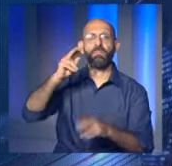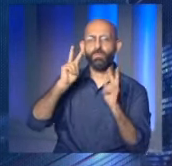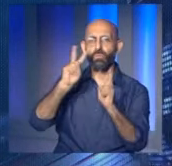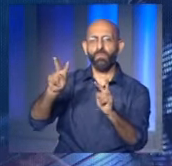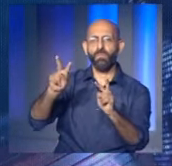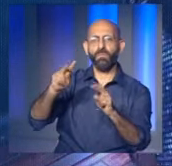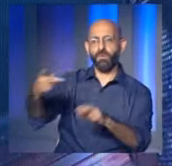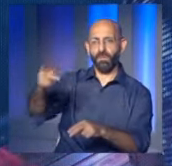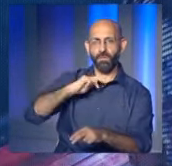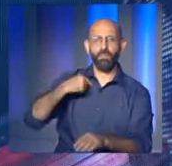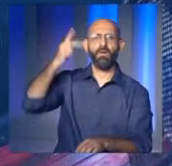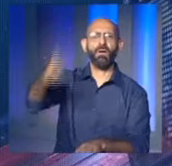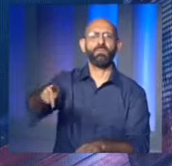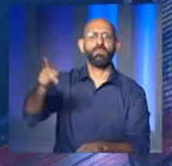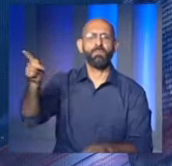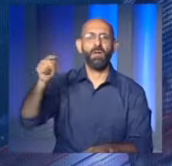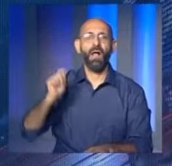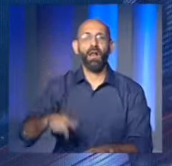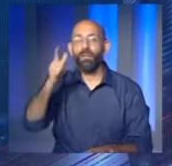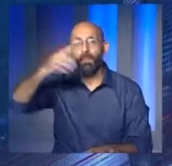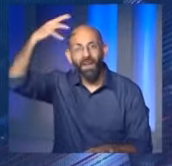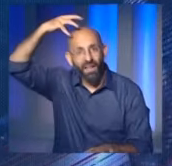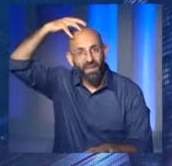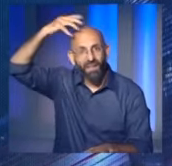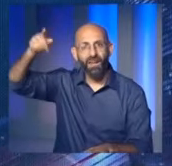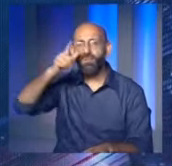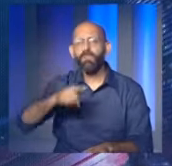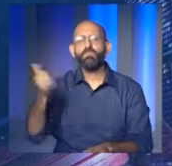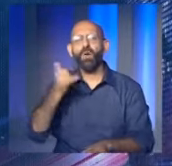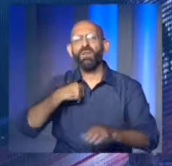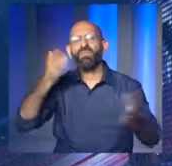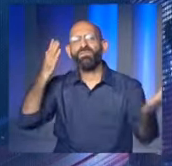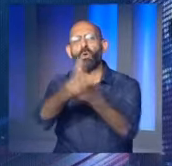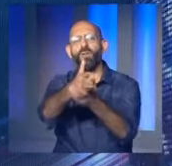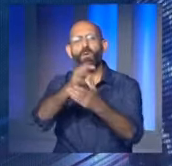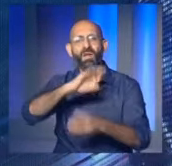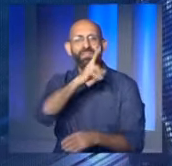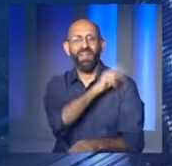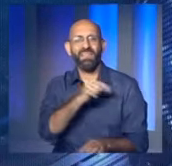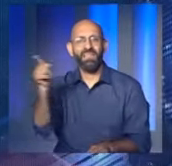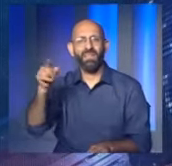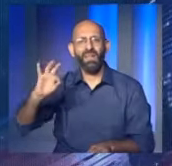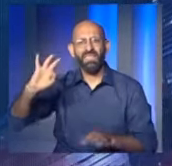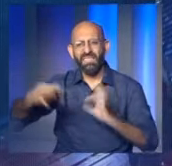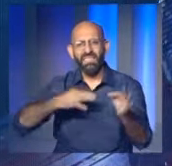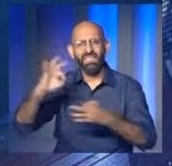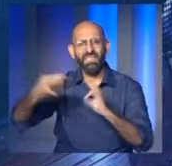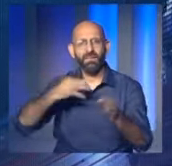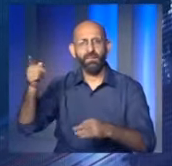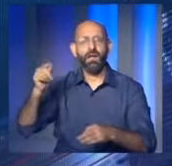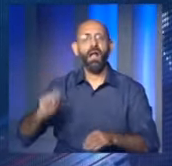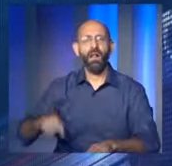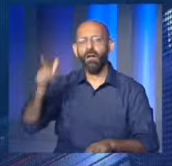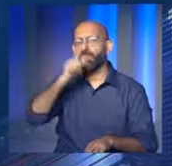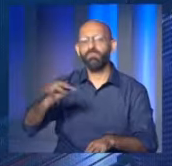حزب الله على الاعتداءات الإسرائيلية. كذلك هدد بن غفير باقتحام الأقصى خلال مسيرة الأعلام الاستيطانية والاستفزازية